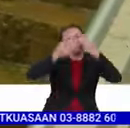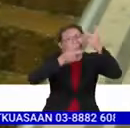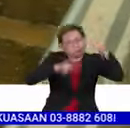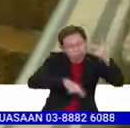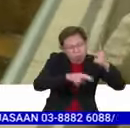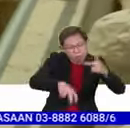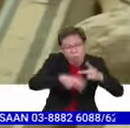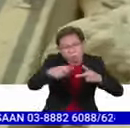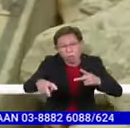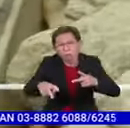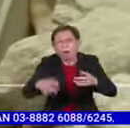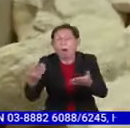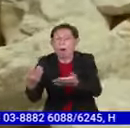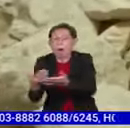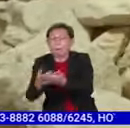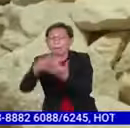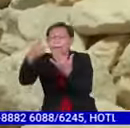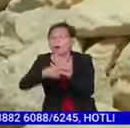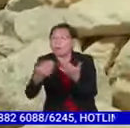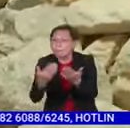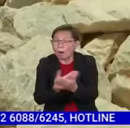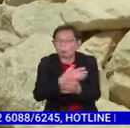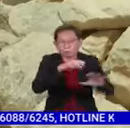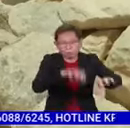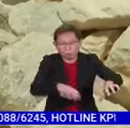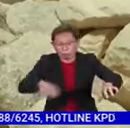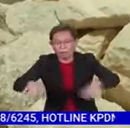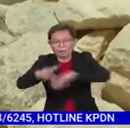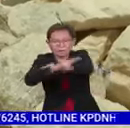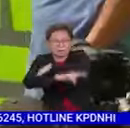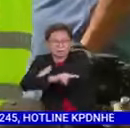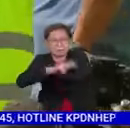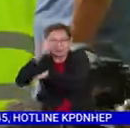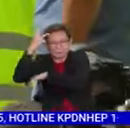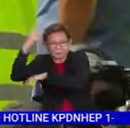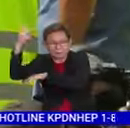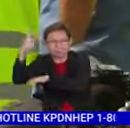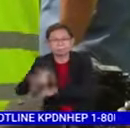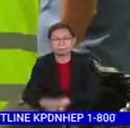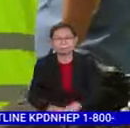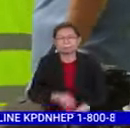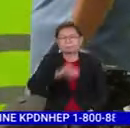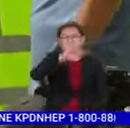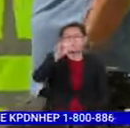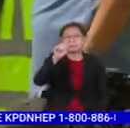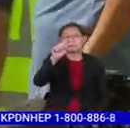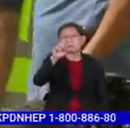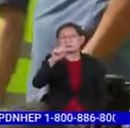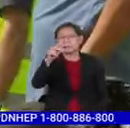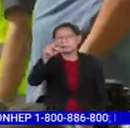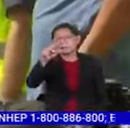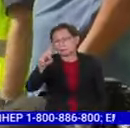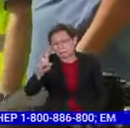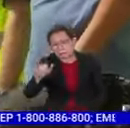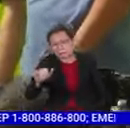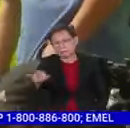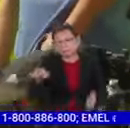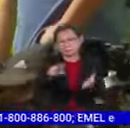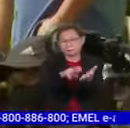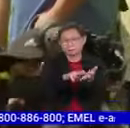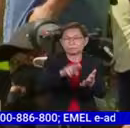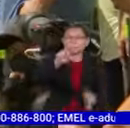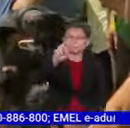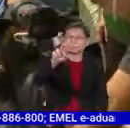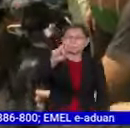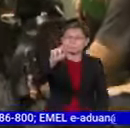projek jejambat wakaf baru dan beberapa lagi lokasi di negeri Kelantan. Jasmaidi Arof, RTN.